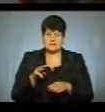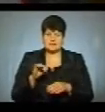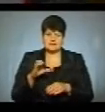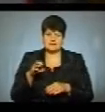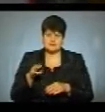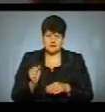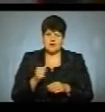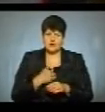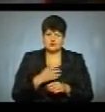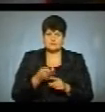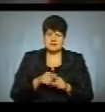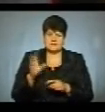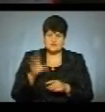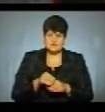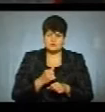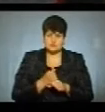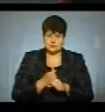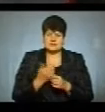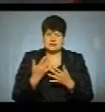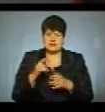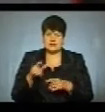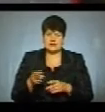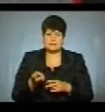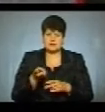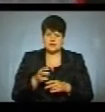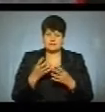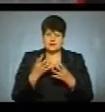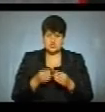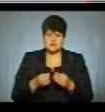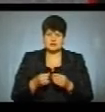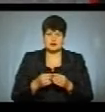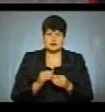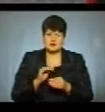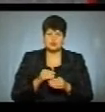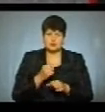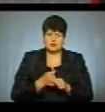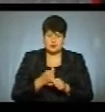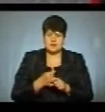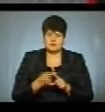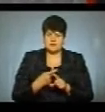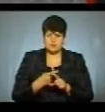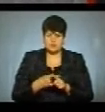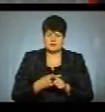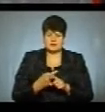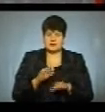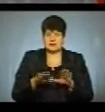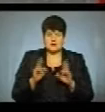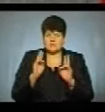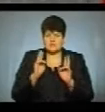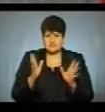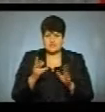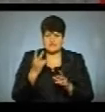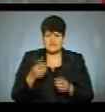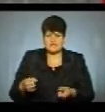тісто виробити. Якщо ми виробимо, скільки людей прийде, ми тоді ще домішуємо. Барабольки ми на кілограми не знаємо, але